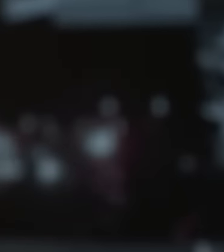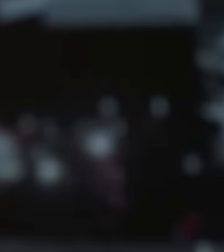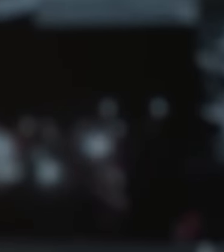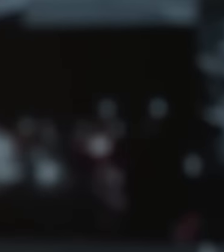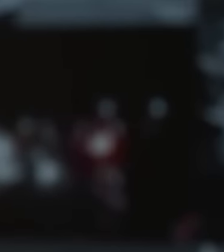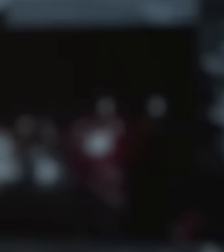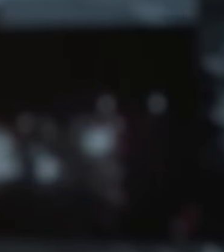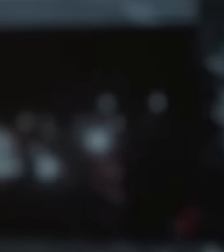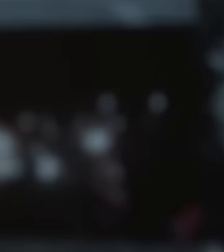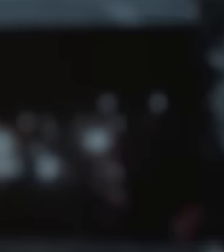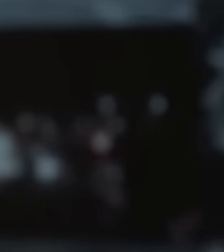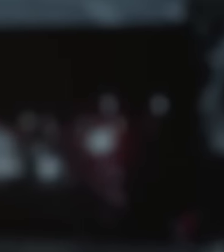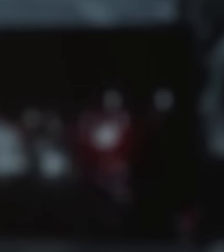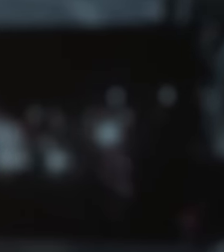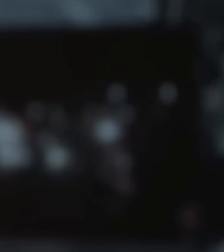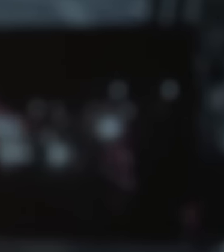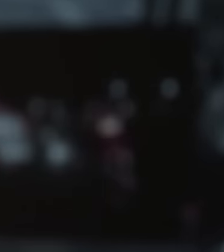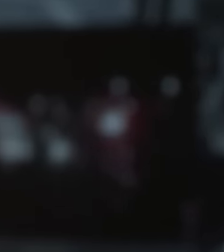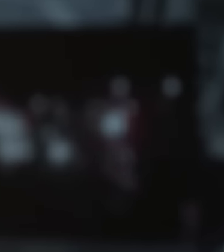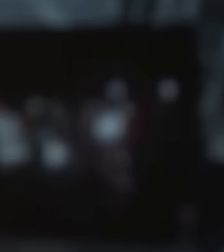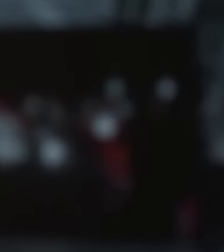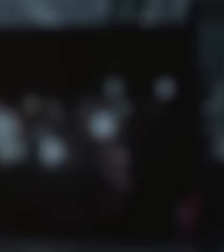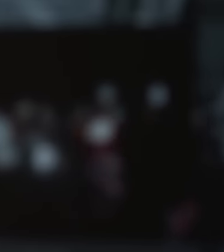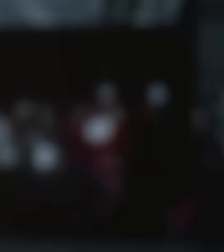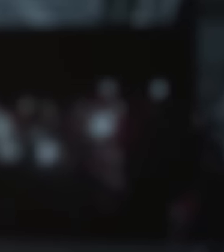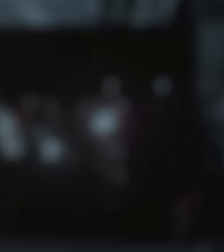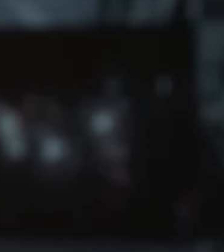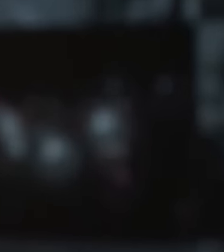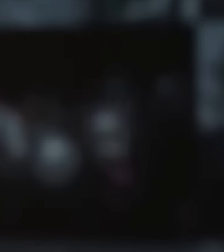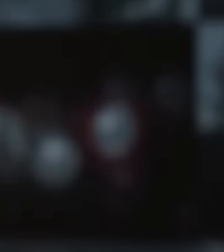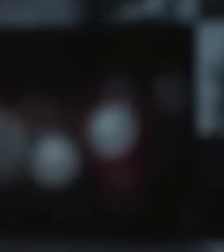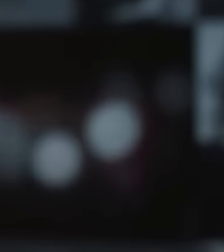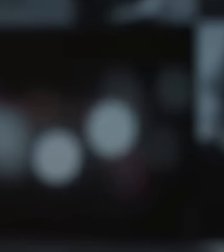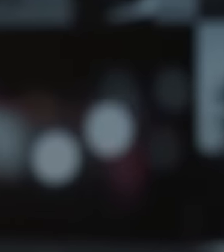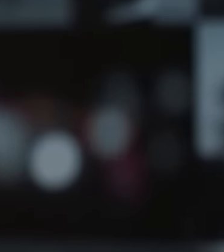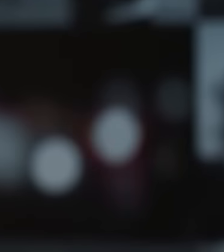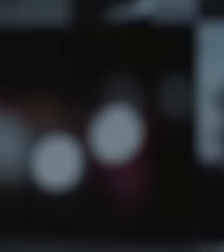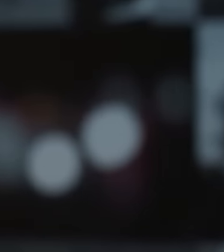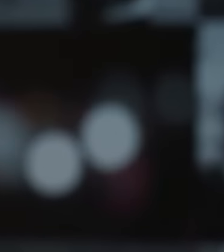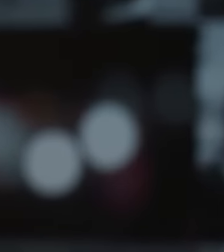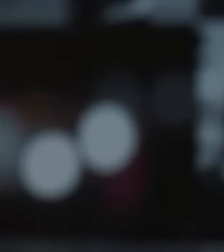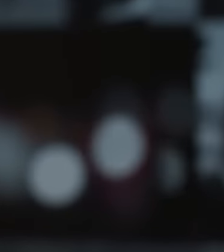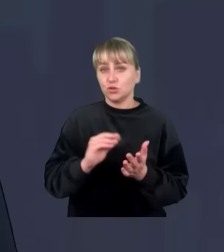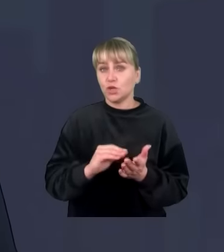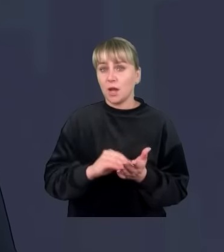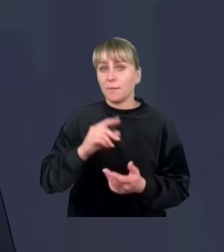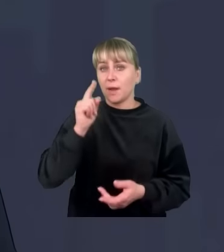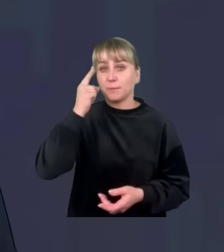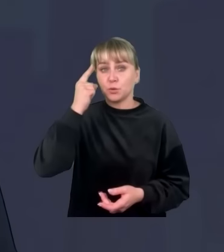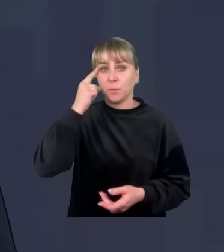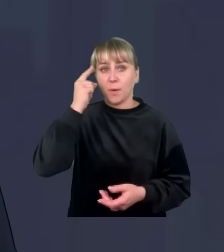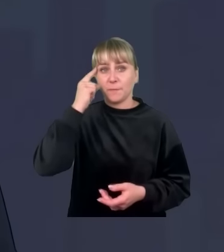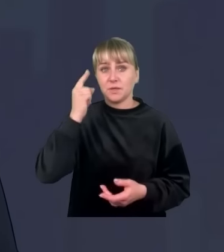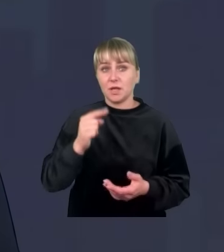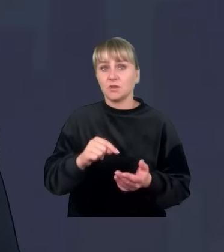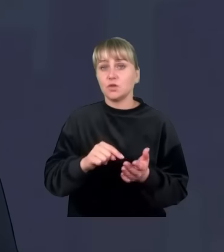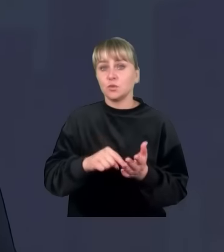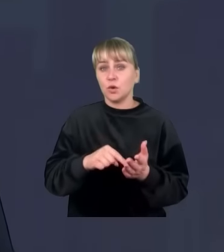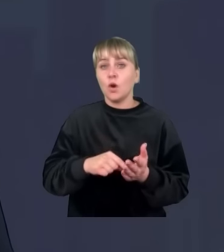i Adama Bodnara. Sprawę komentowali uczestnicy programu Gość Dzisiaj, Danuty Choleckiej. Na ten temat